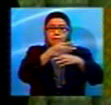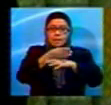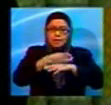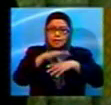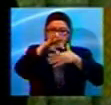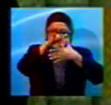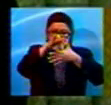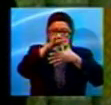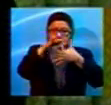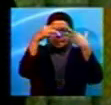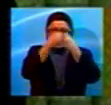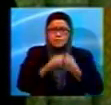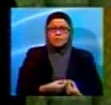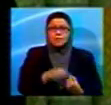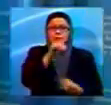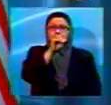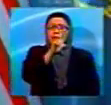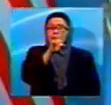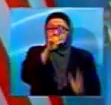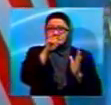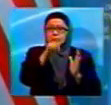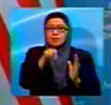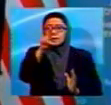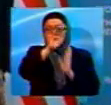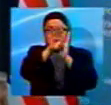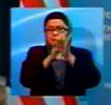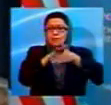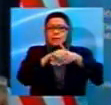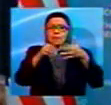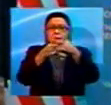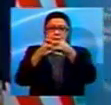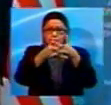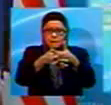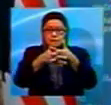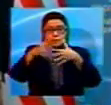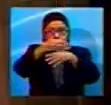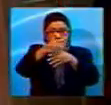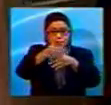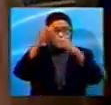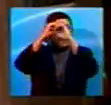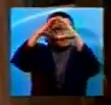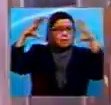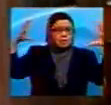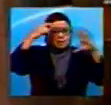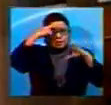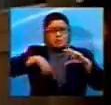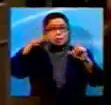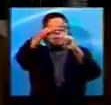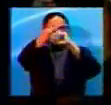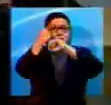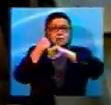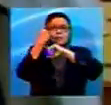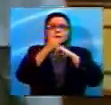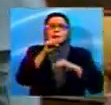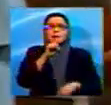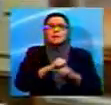kurang 1.1 bilion do Amerika berkongsi aspirasi untuk mencapai status negara maju Perdana Menteri dan presiden